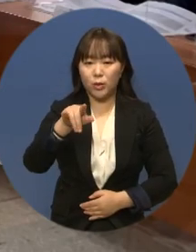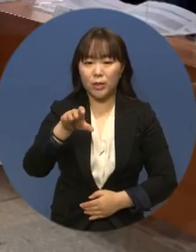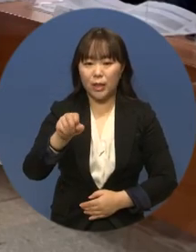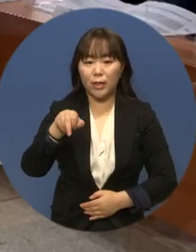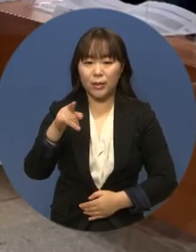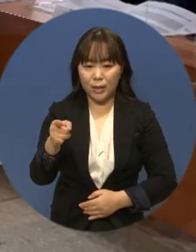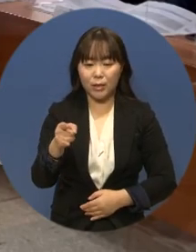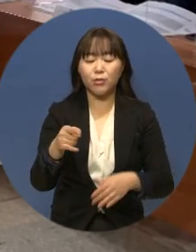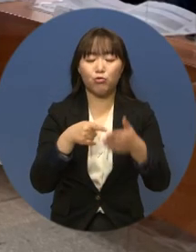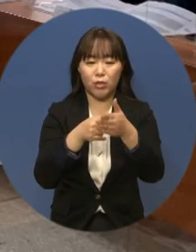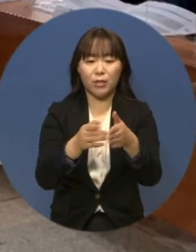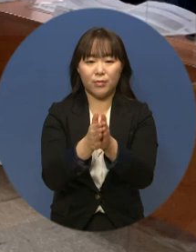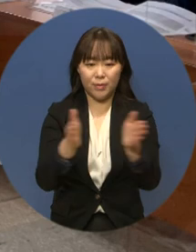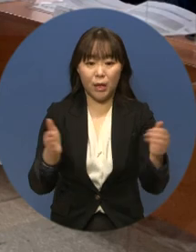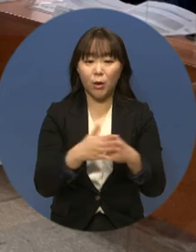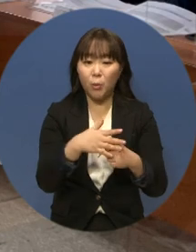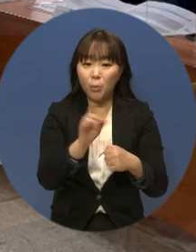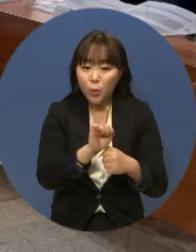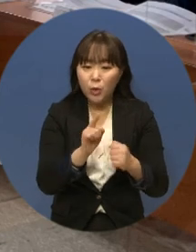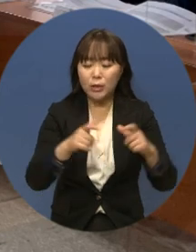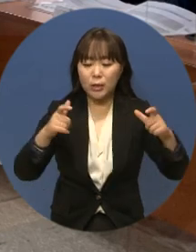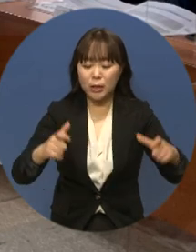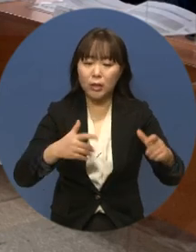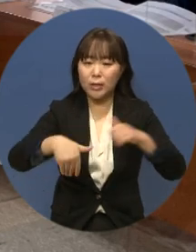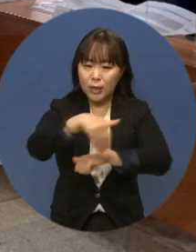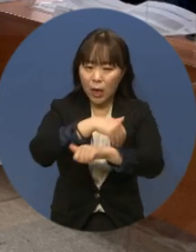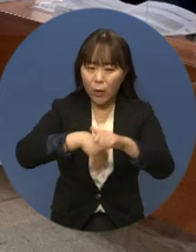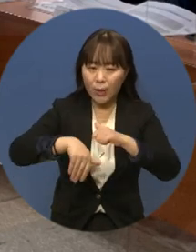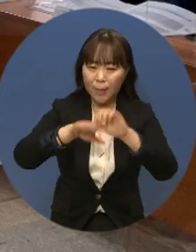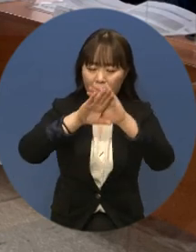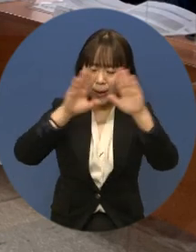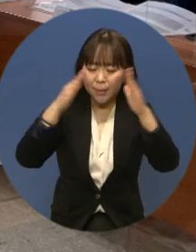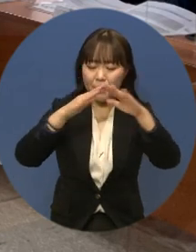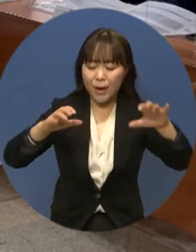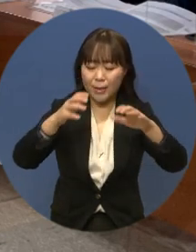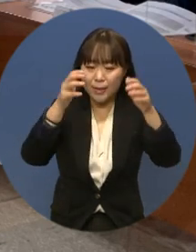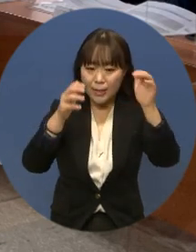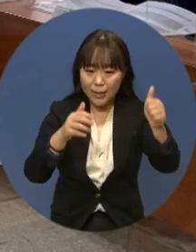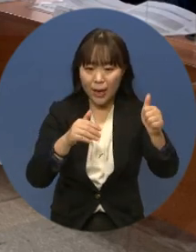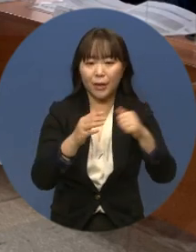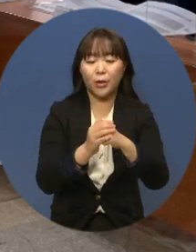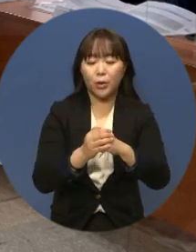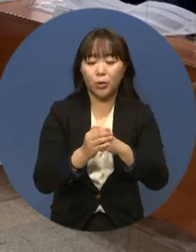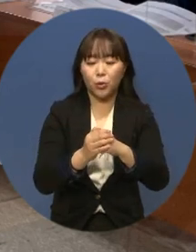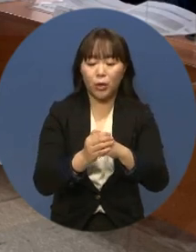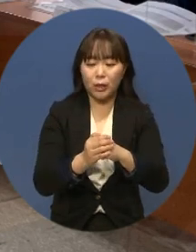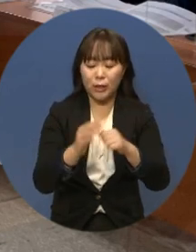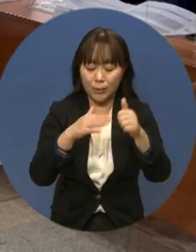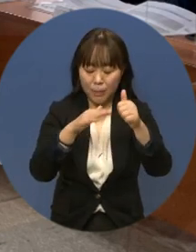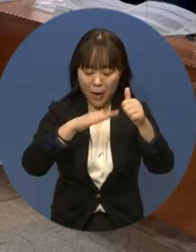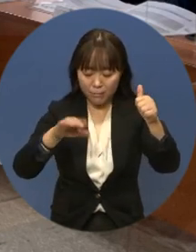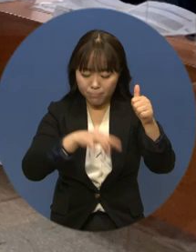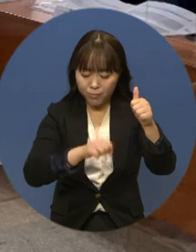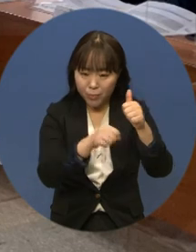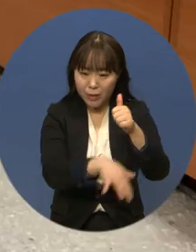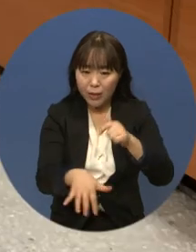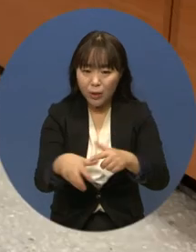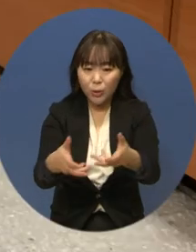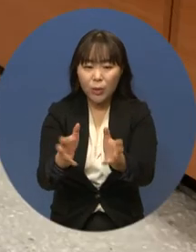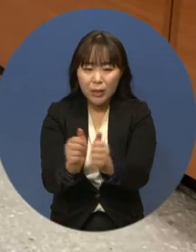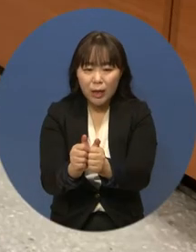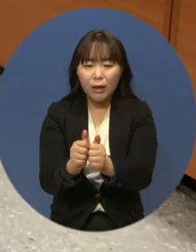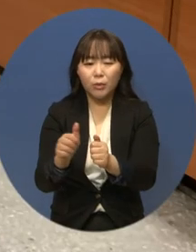했습니다. 복지통장제는 지역 실정에 밝은 마을 이장, 통장을 통한